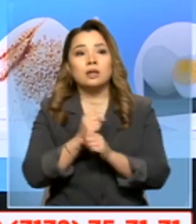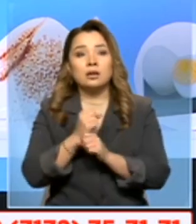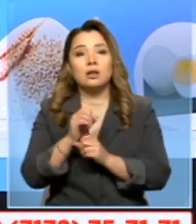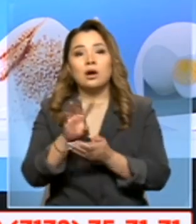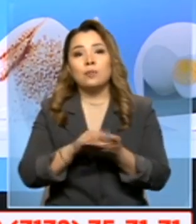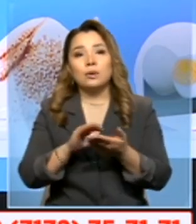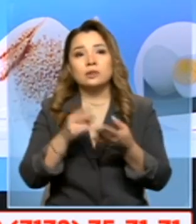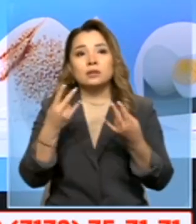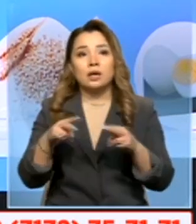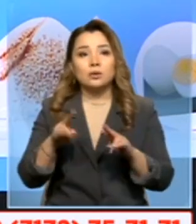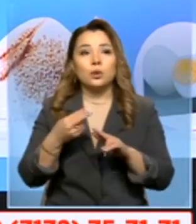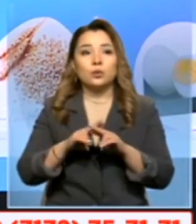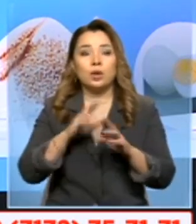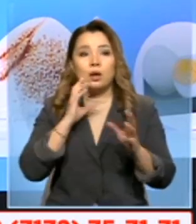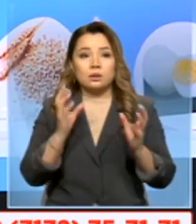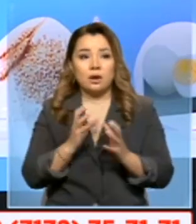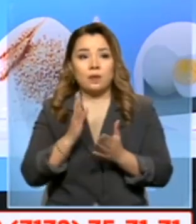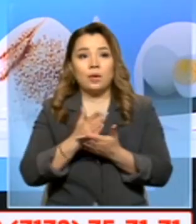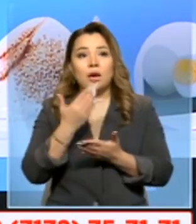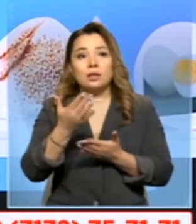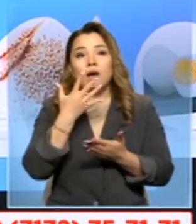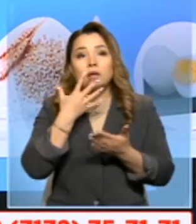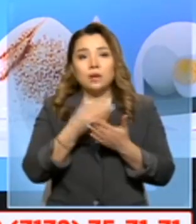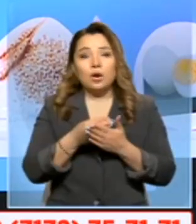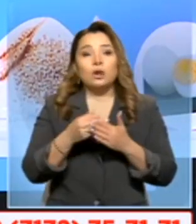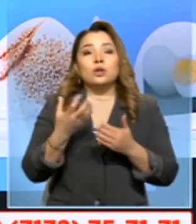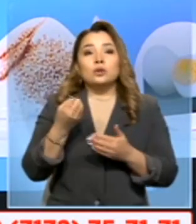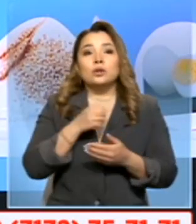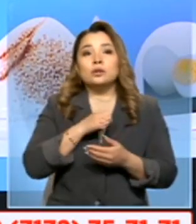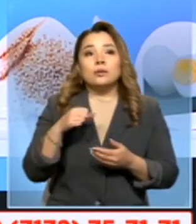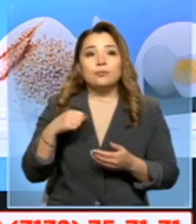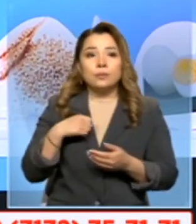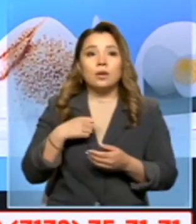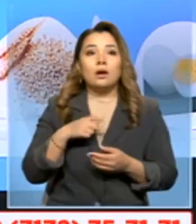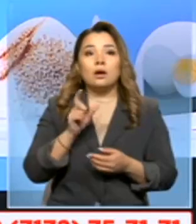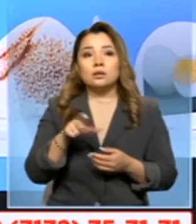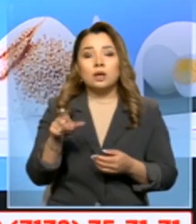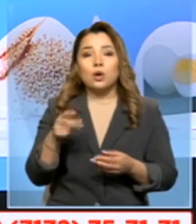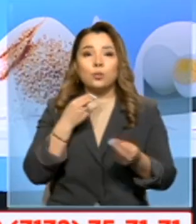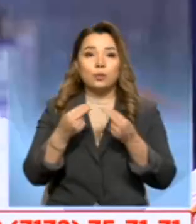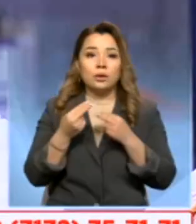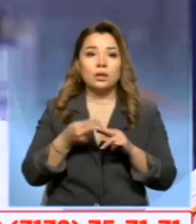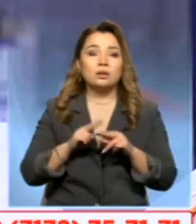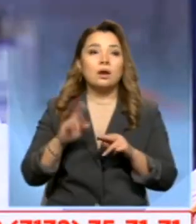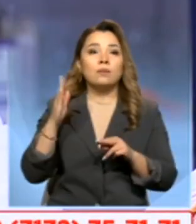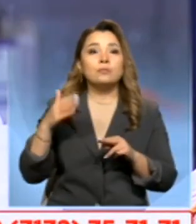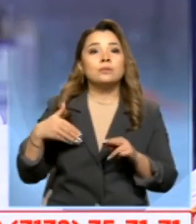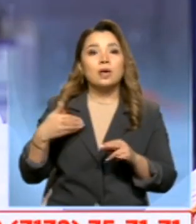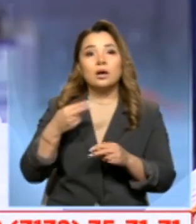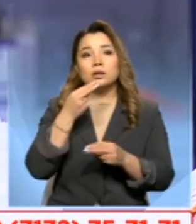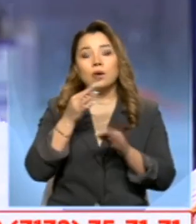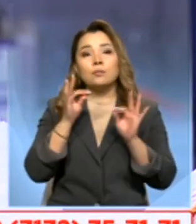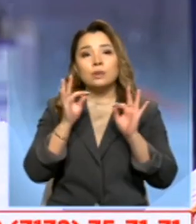қойын, уақытымыз аз, соны сақтасаңыз, и және де ас адамның арқауы дейді ол дәрумен,